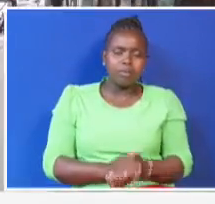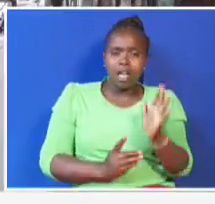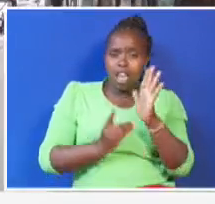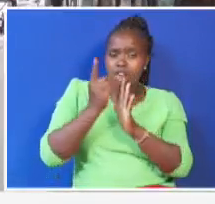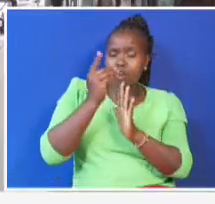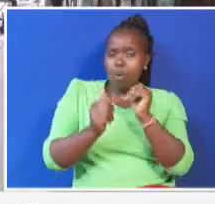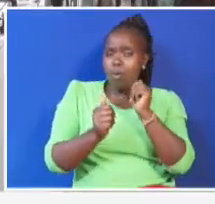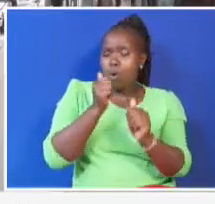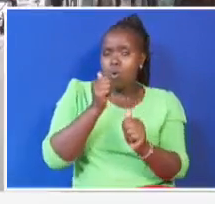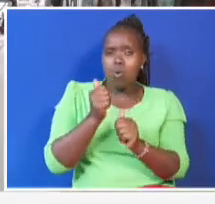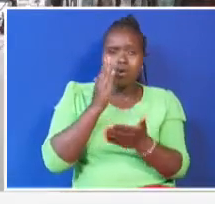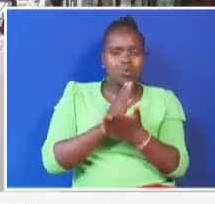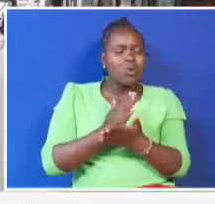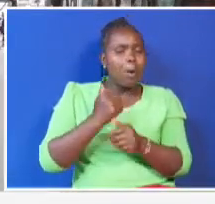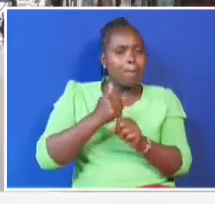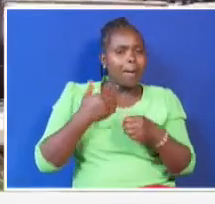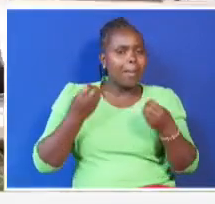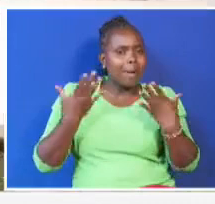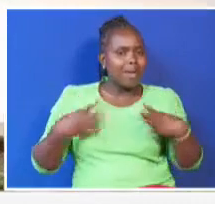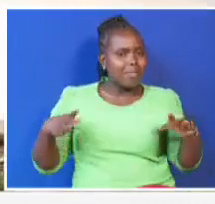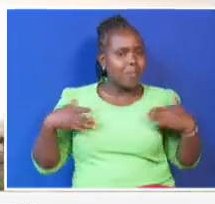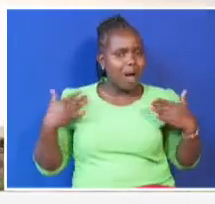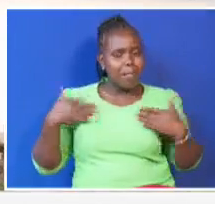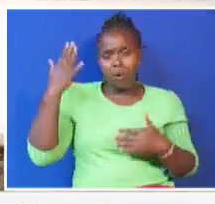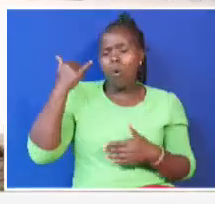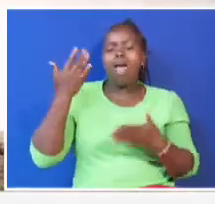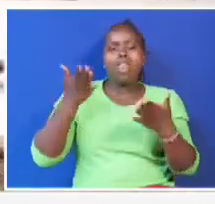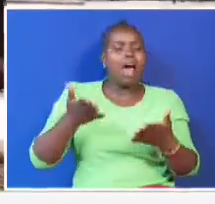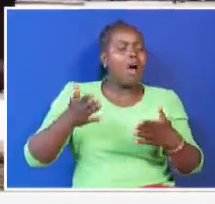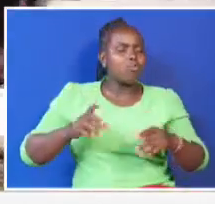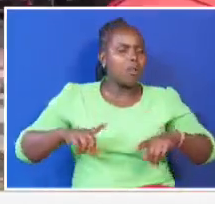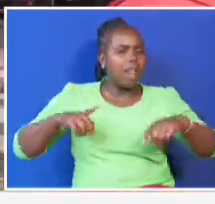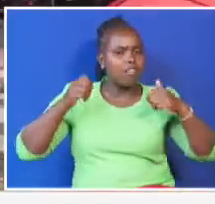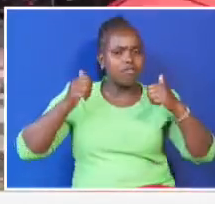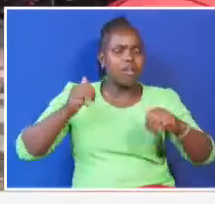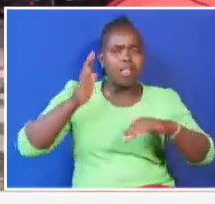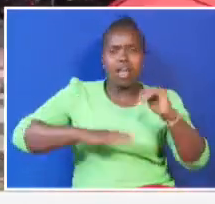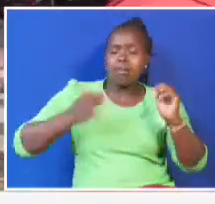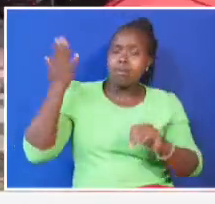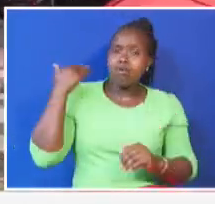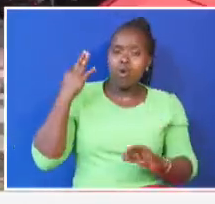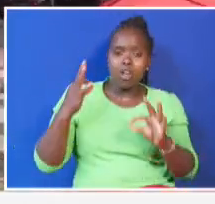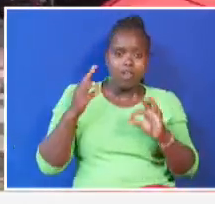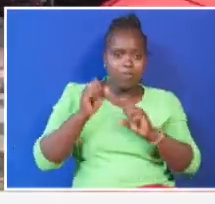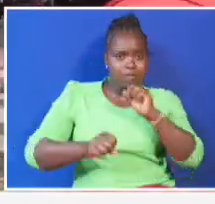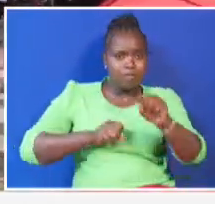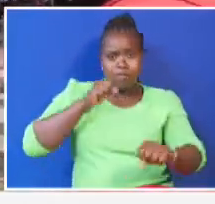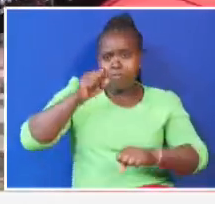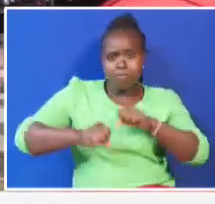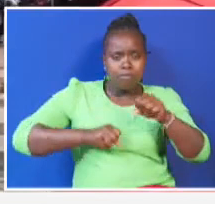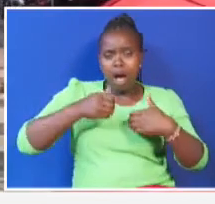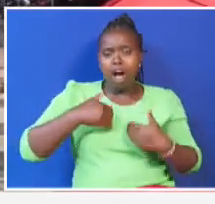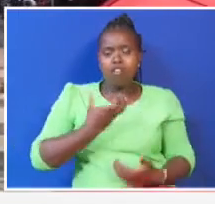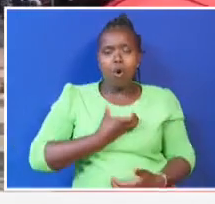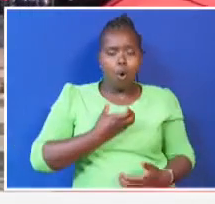Maendeleo ambayo yanawafurahisha watumizi wengi, kwani hali imekuwa rahisi kiasi cha haja. At least kama ni baiskeli ziwe zinapita njia